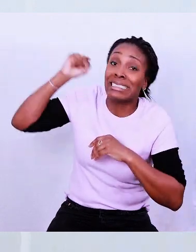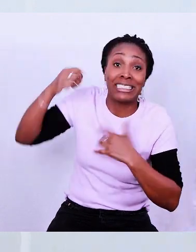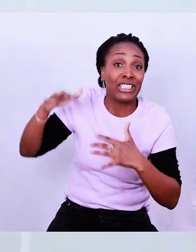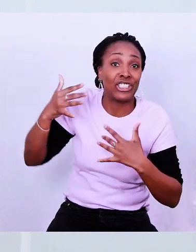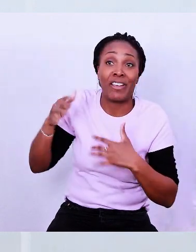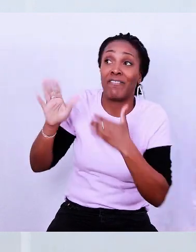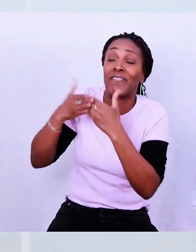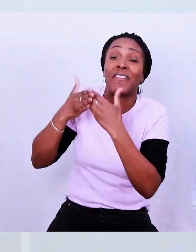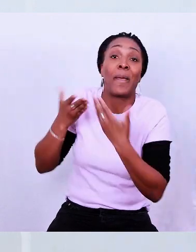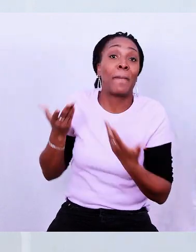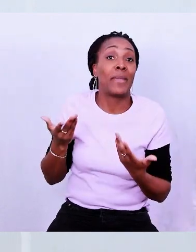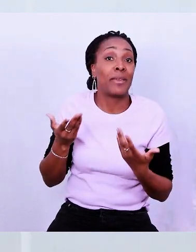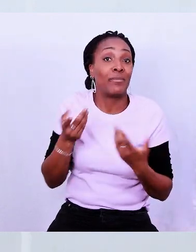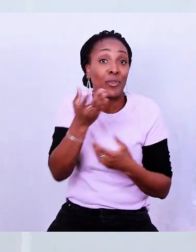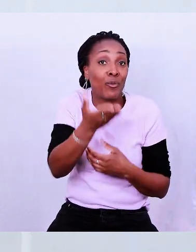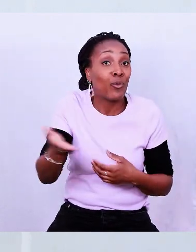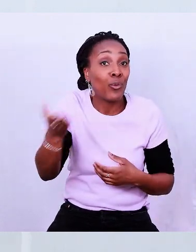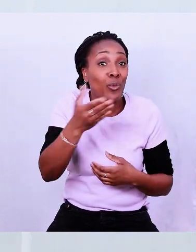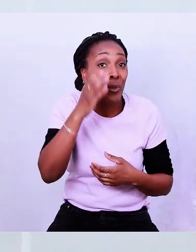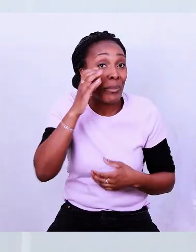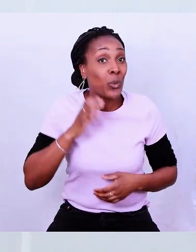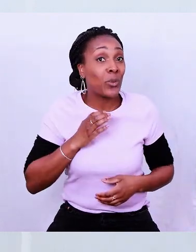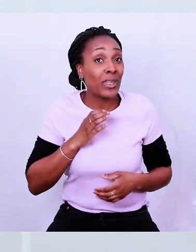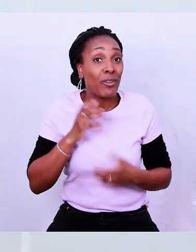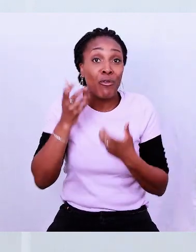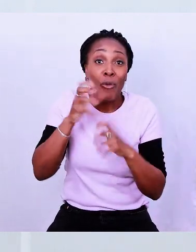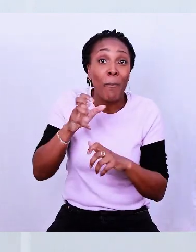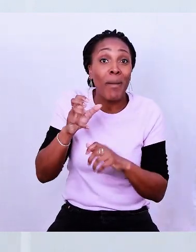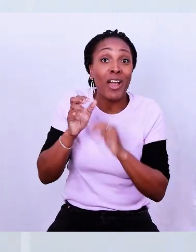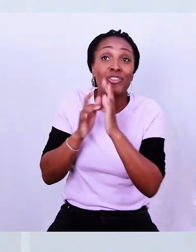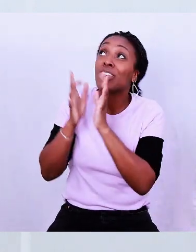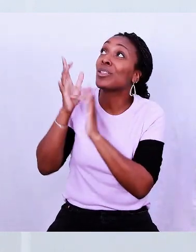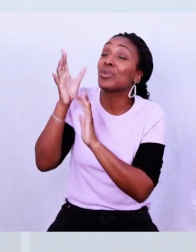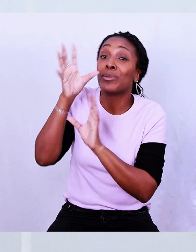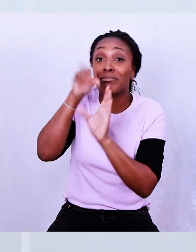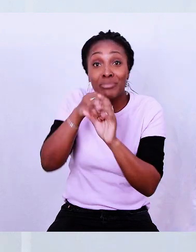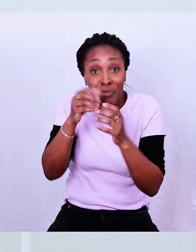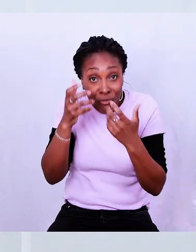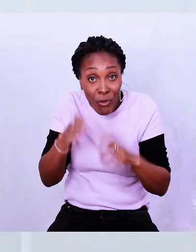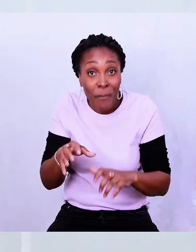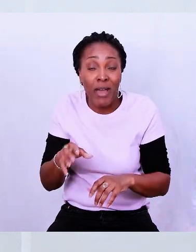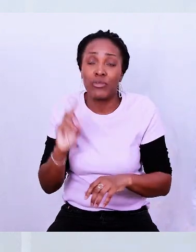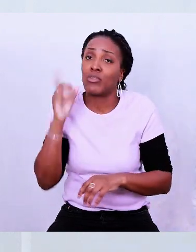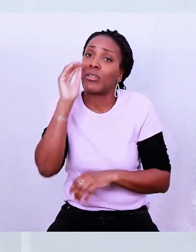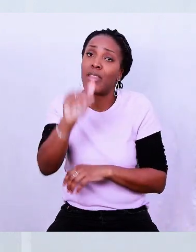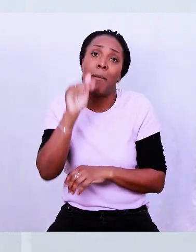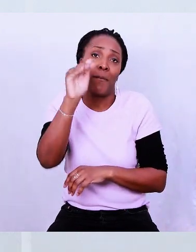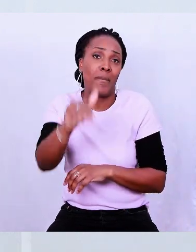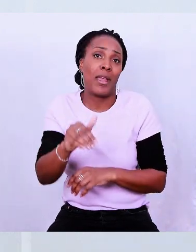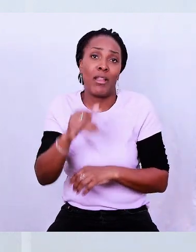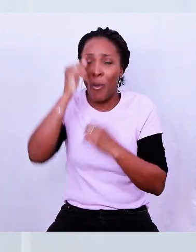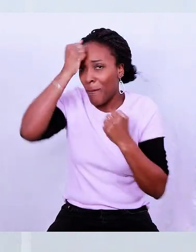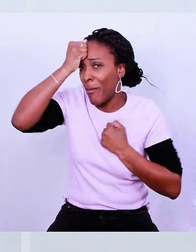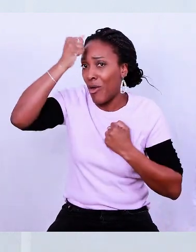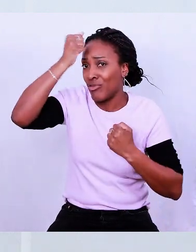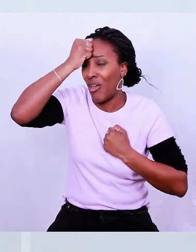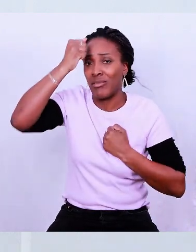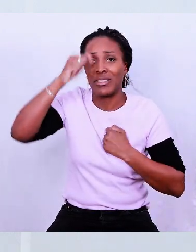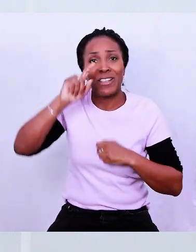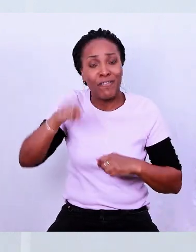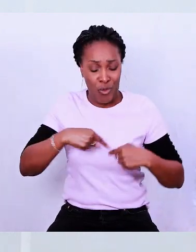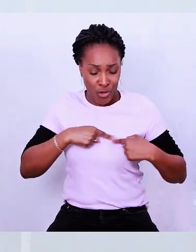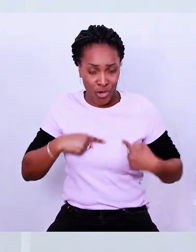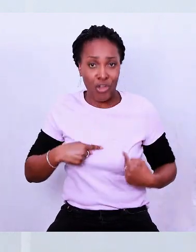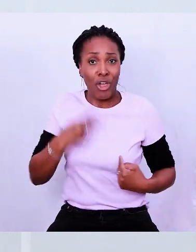émission et qui peut-être ne donnent pas leur vie à Jésus-Christ. Et peut-être que tu hésites aujourd'hui. Et Dieu t'appelle aujourd'hui à la repentance et à donner ton cœur